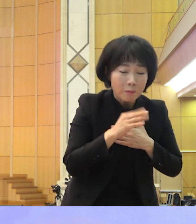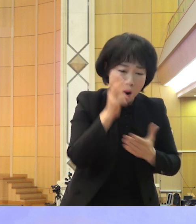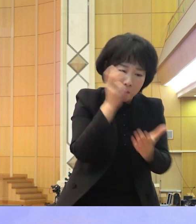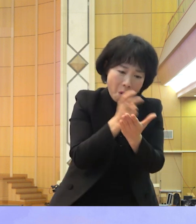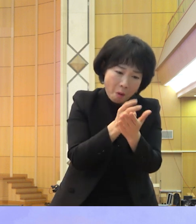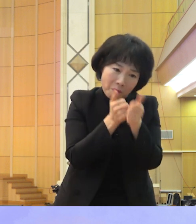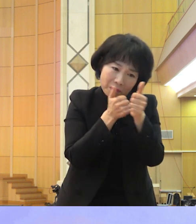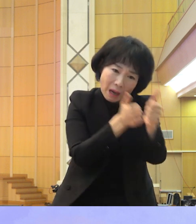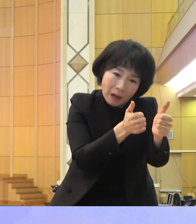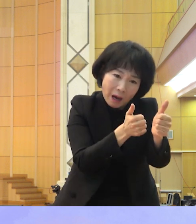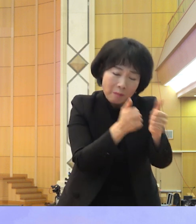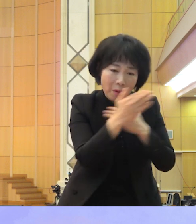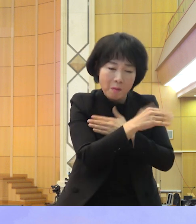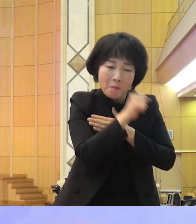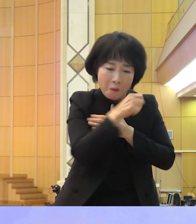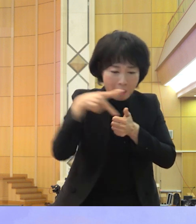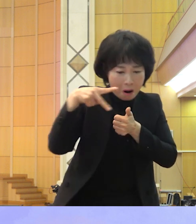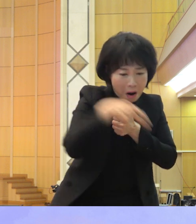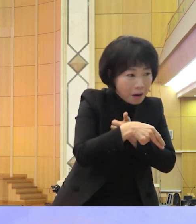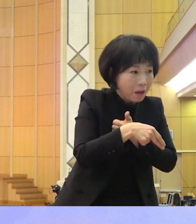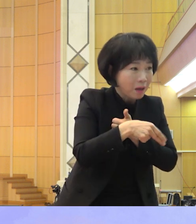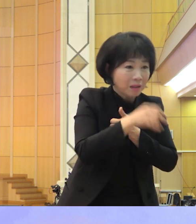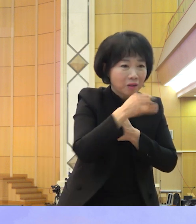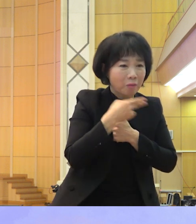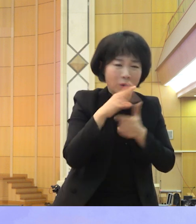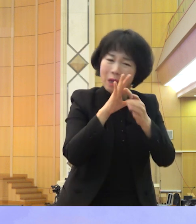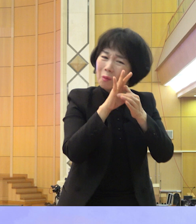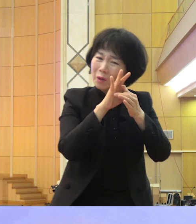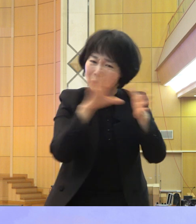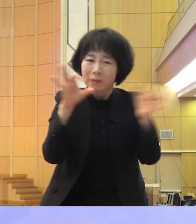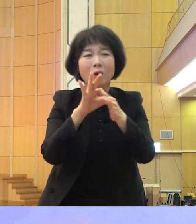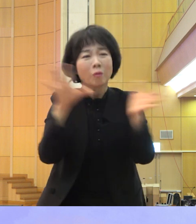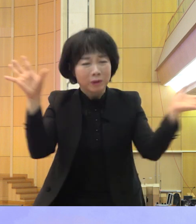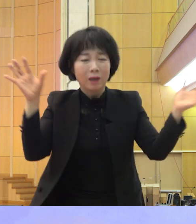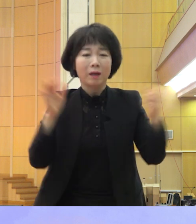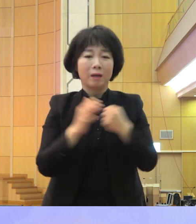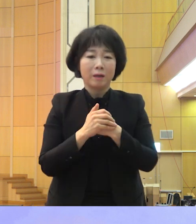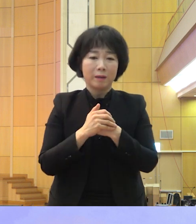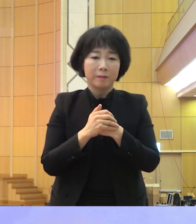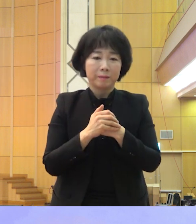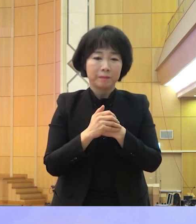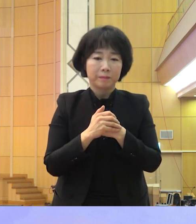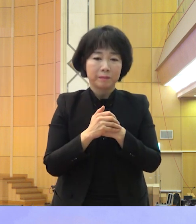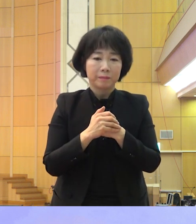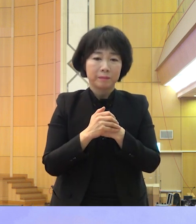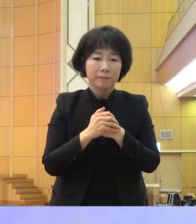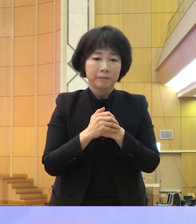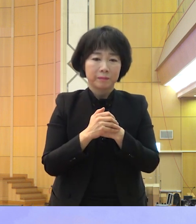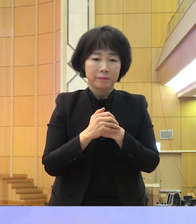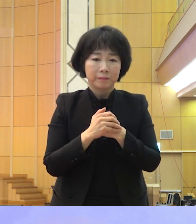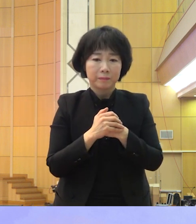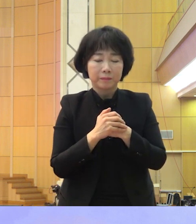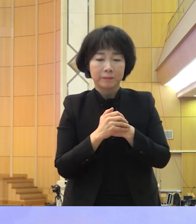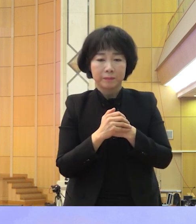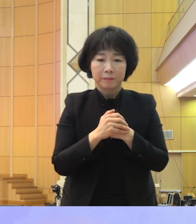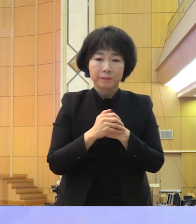율법에 따라서 뭐 할례를 받거나 할례를 못 받았거나 그것 때문에 문제가 될 거 아무것도